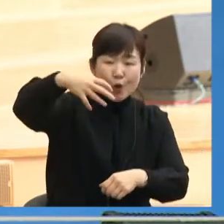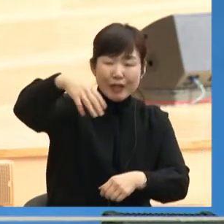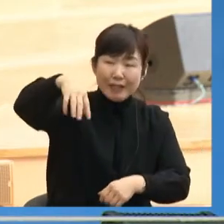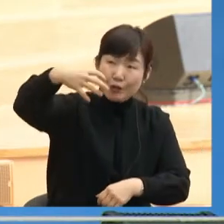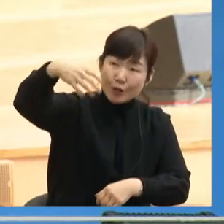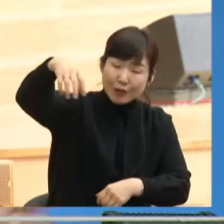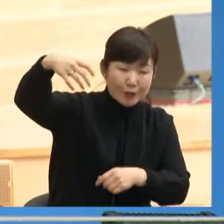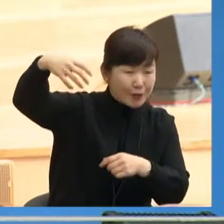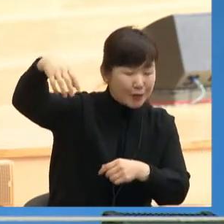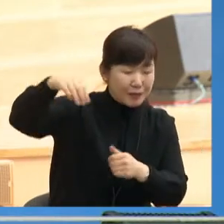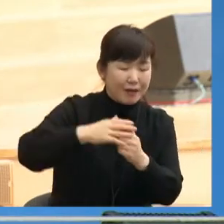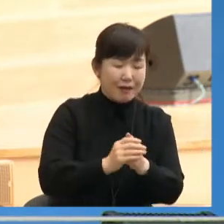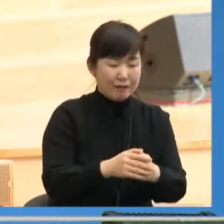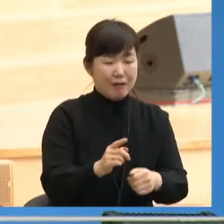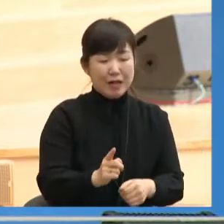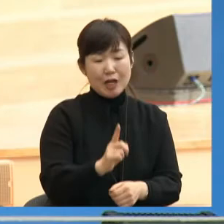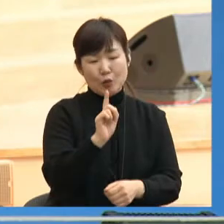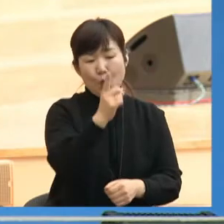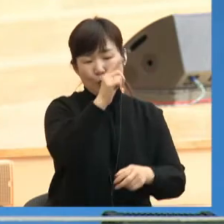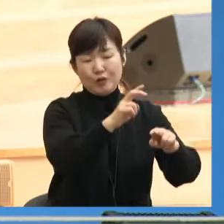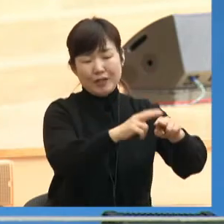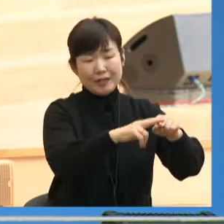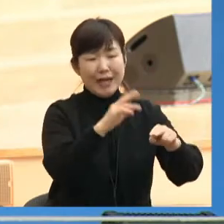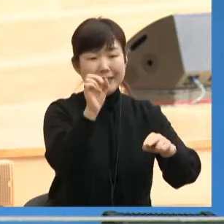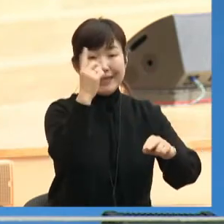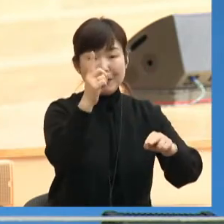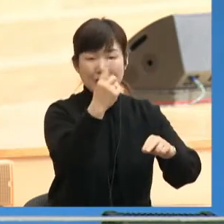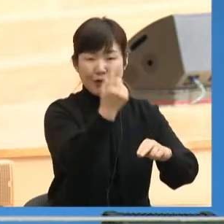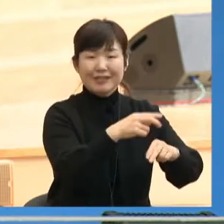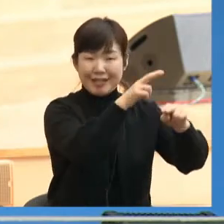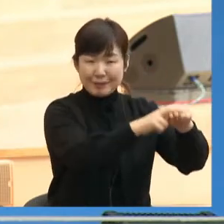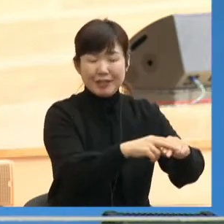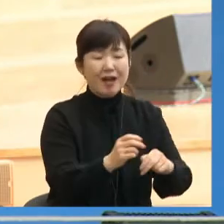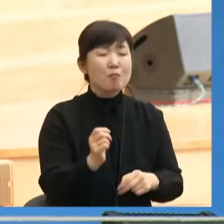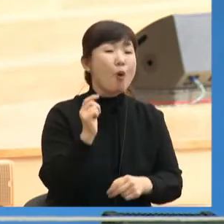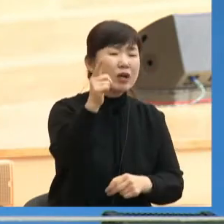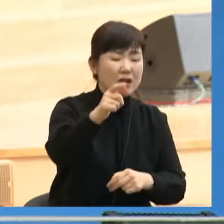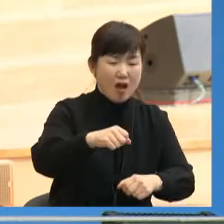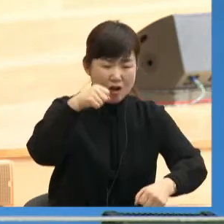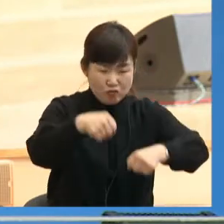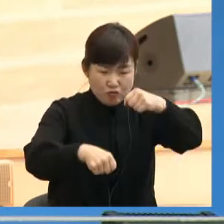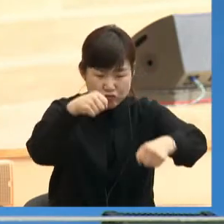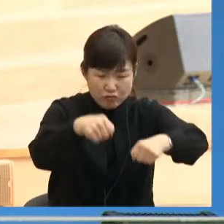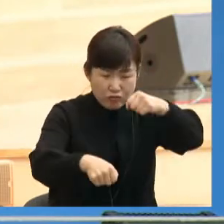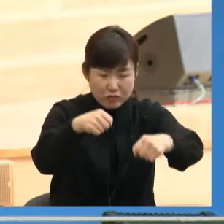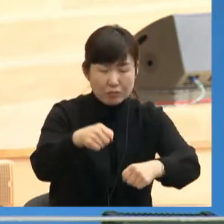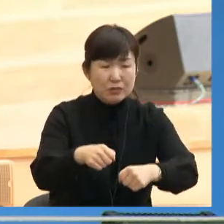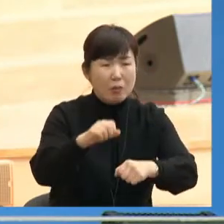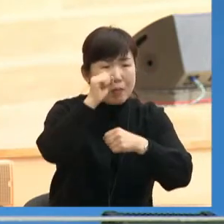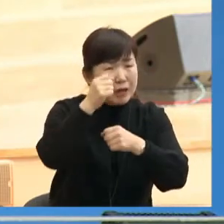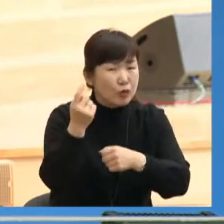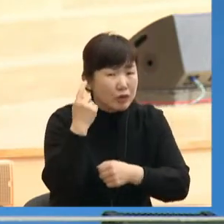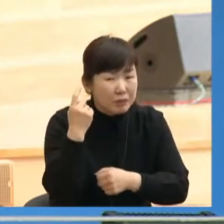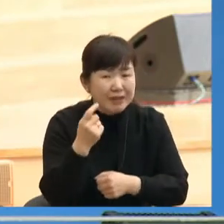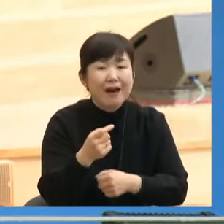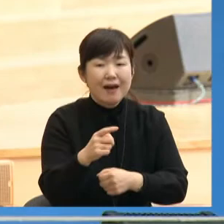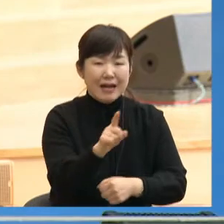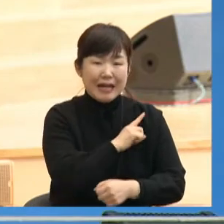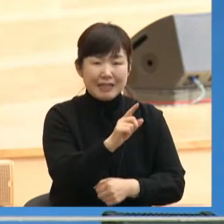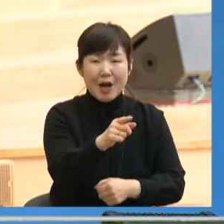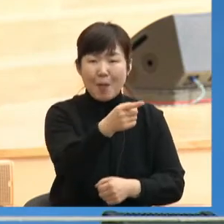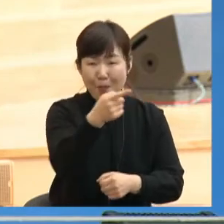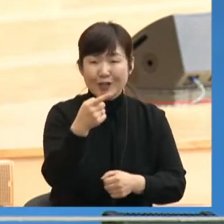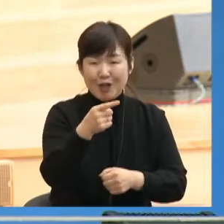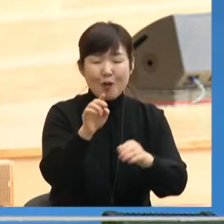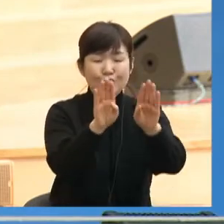제일 먼저 상석에 다윗이 와서 앉아요. 그리고 먼 곳에서 쿵쿵쿵 이러면서 발자국 소리가 울립니다. 제일 먼저